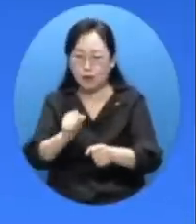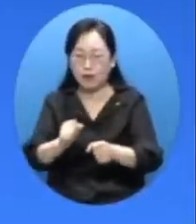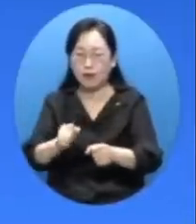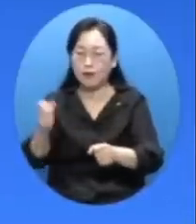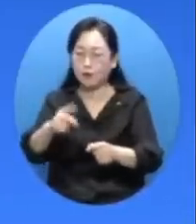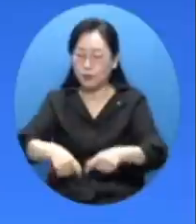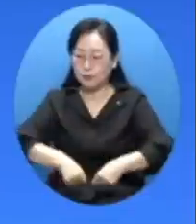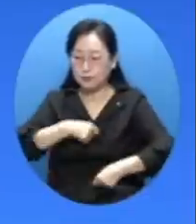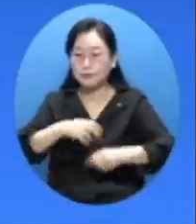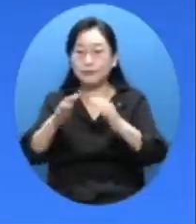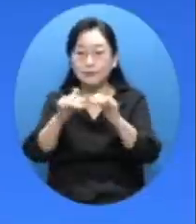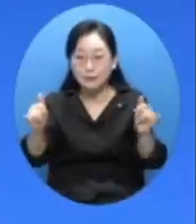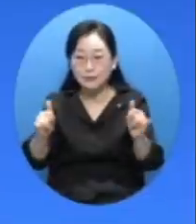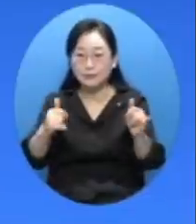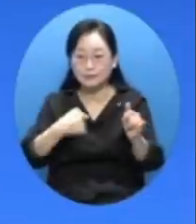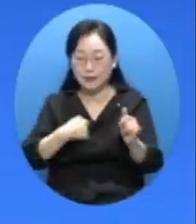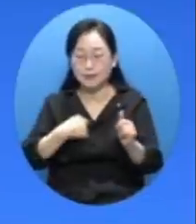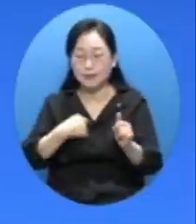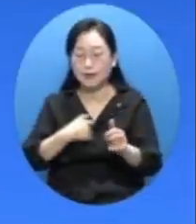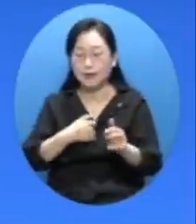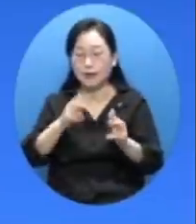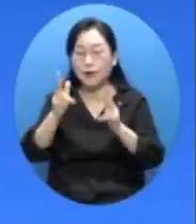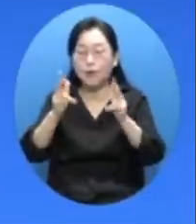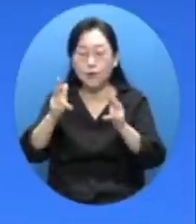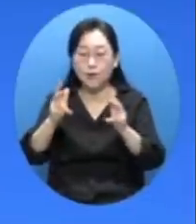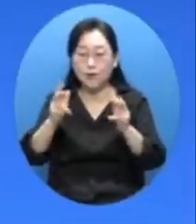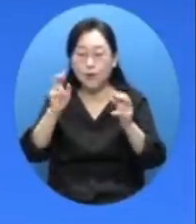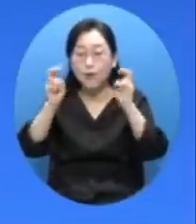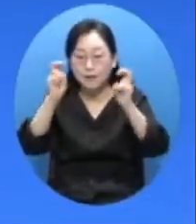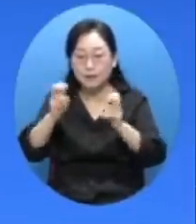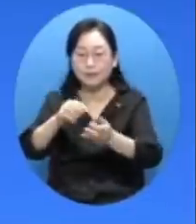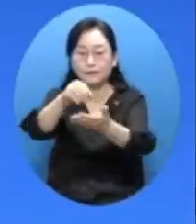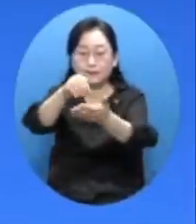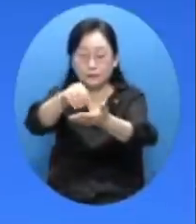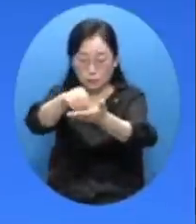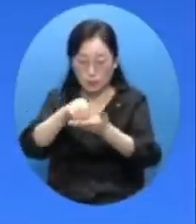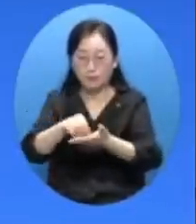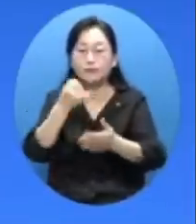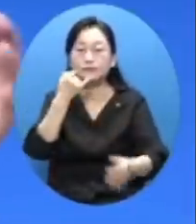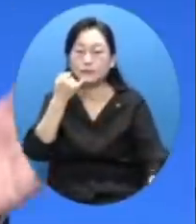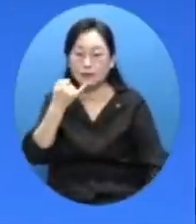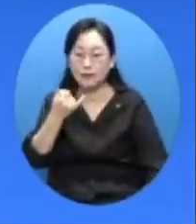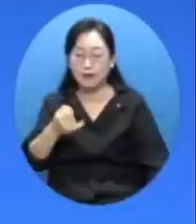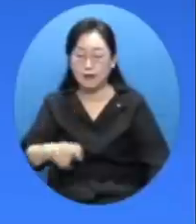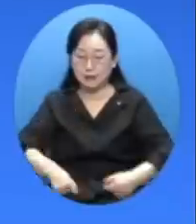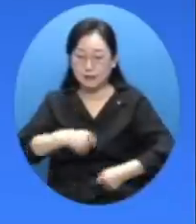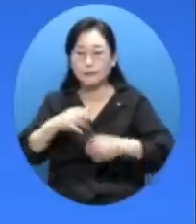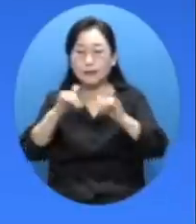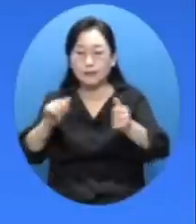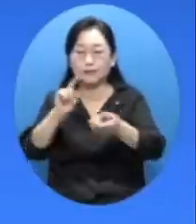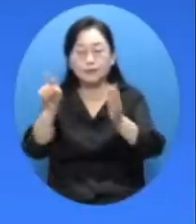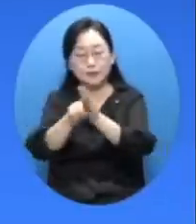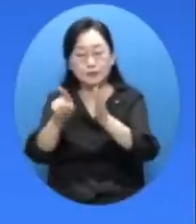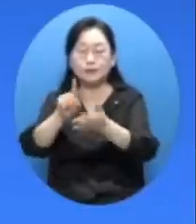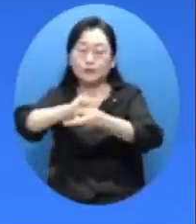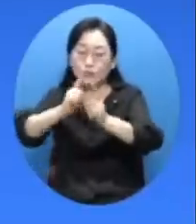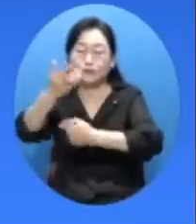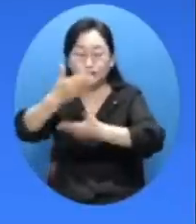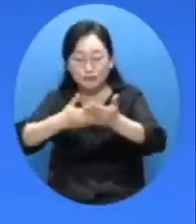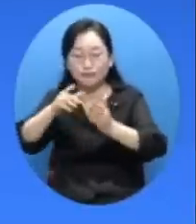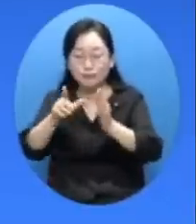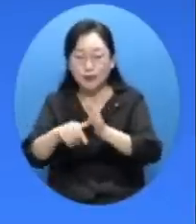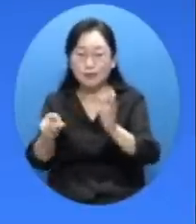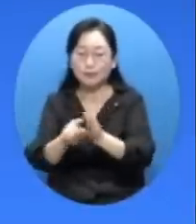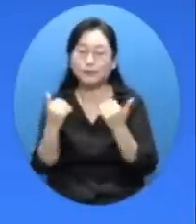사람들을 내 사업장에 일꾼들로 불러들이고 진실된 사람들과 함께 신앙적인 교제를 할 때 믿음이 자라고 하나님의 축복이